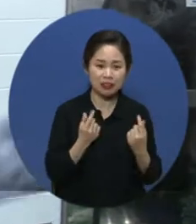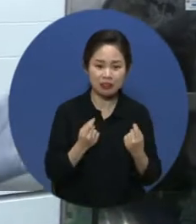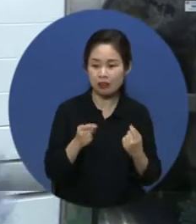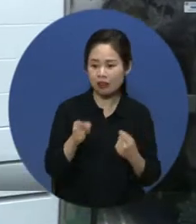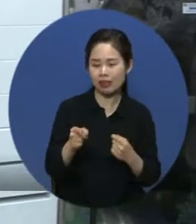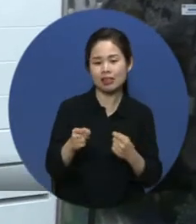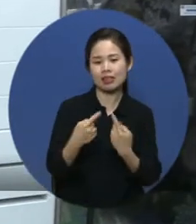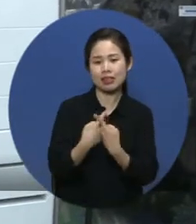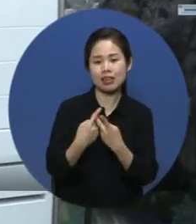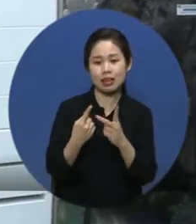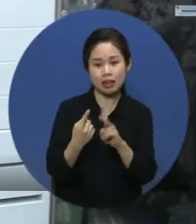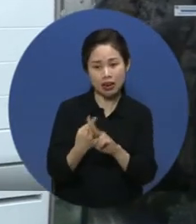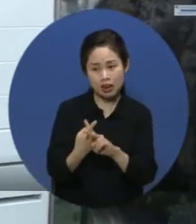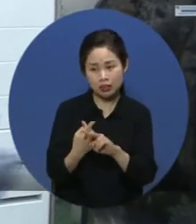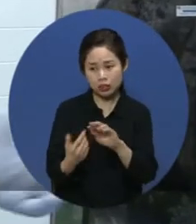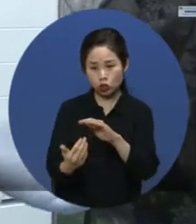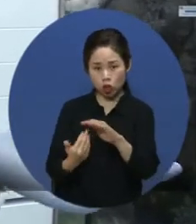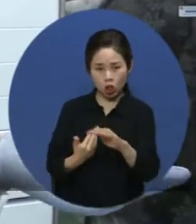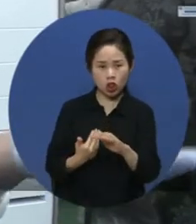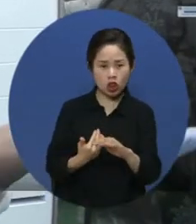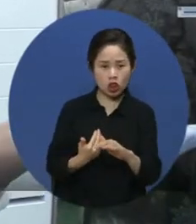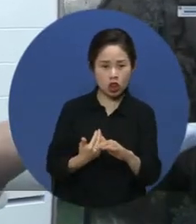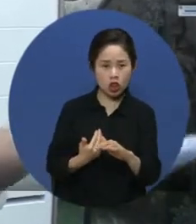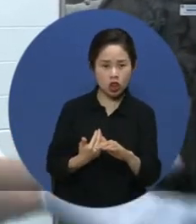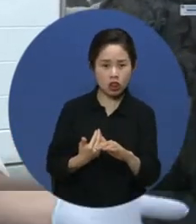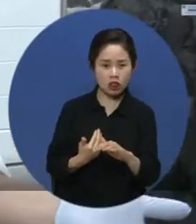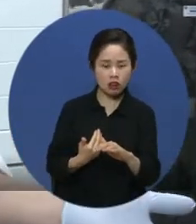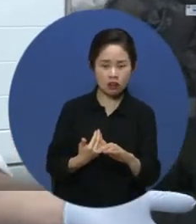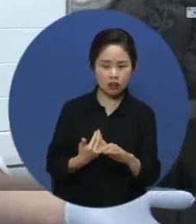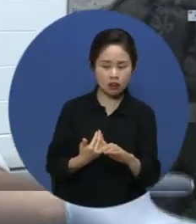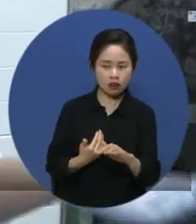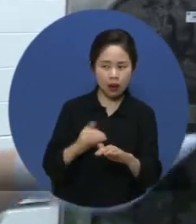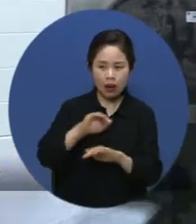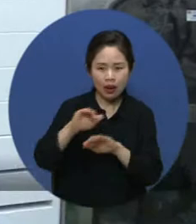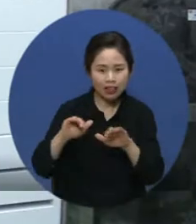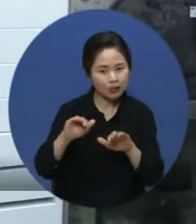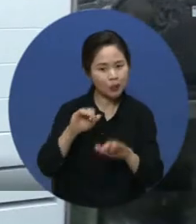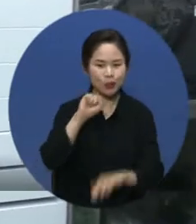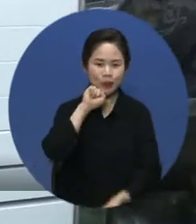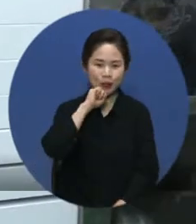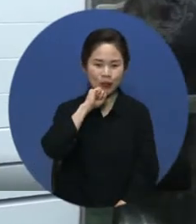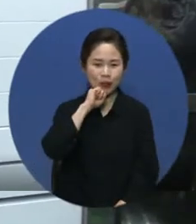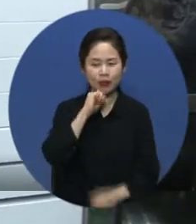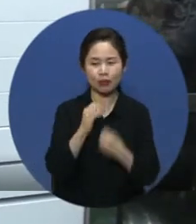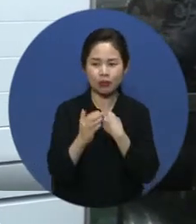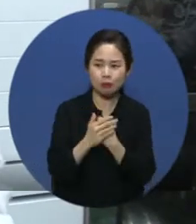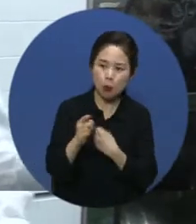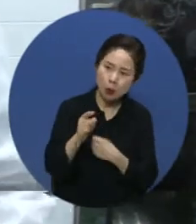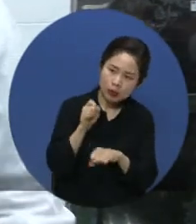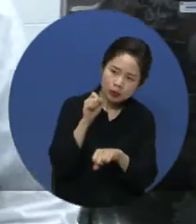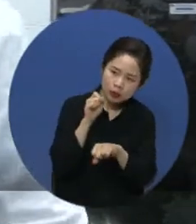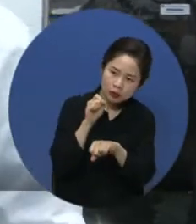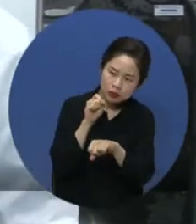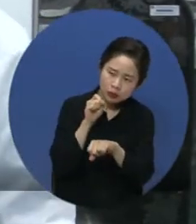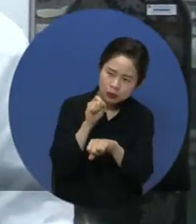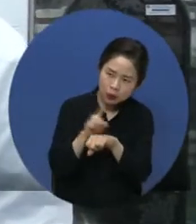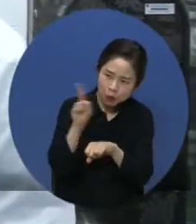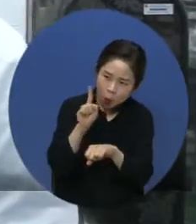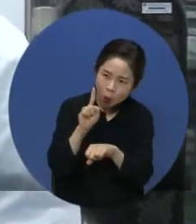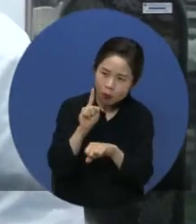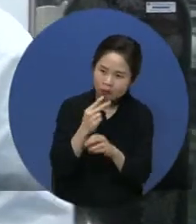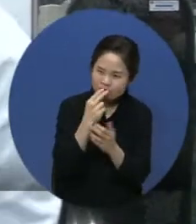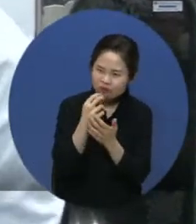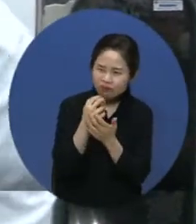친구들을 이해하기 전까지는 이 친구들한테 함부로 저희가 할 수가 없으니까 그 알아가는 과정이 제일 좀 많이 걸렸던 것